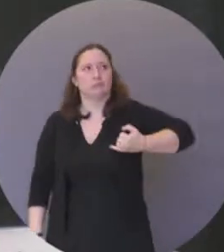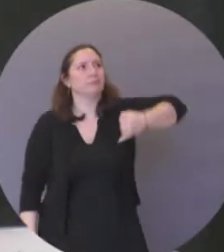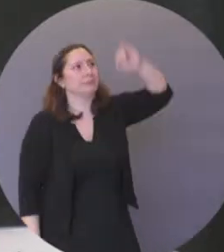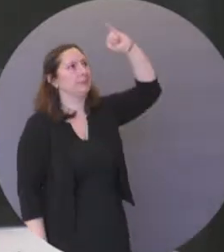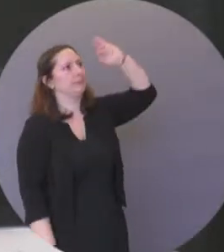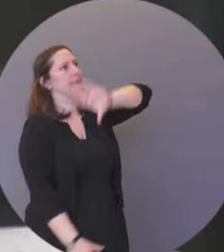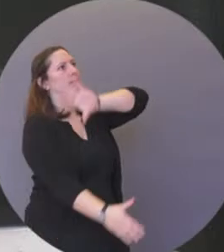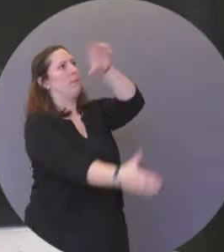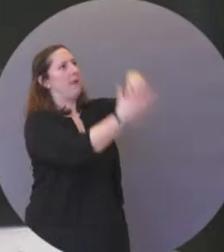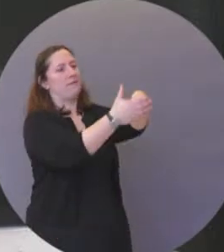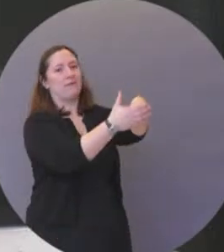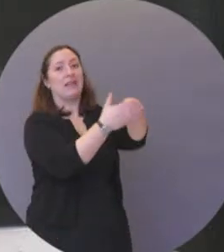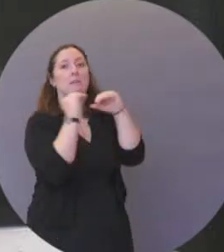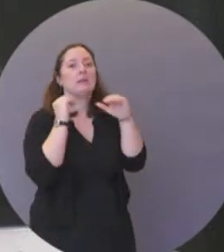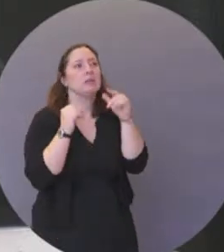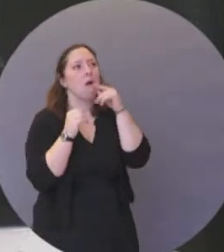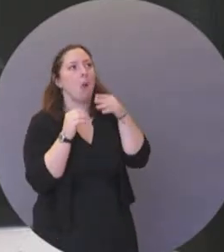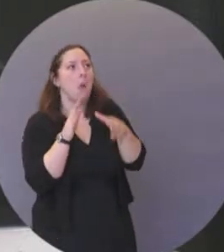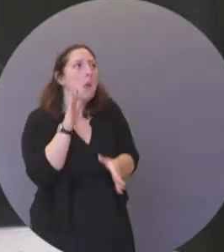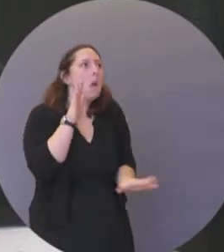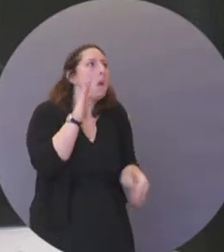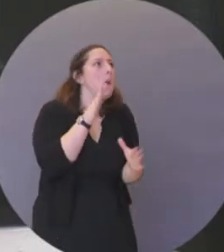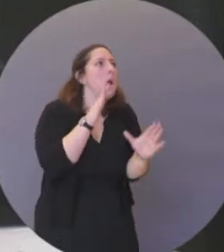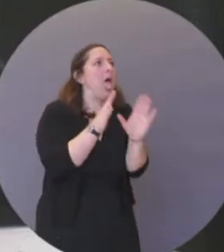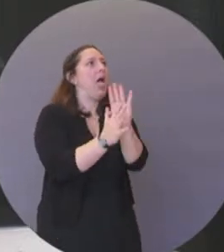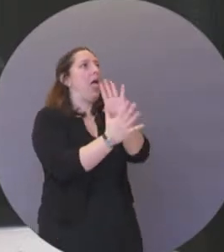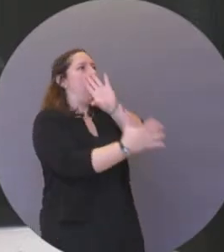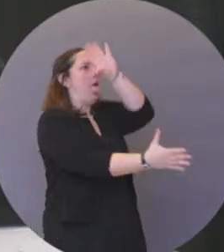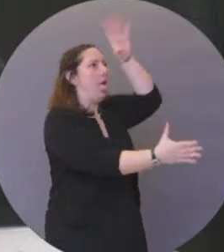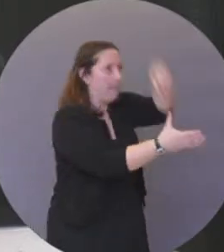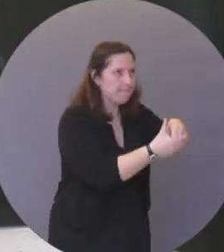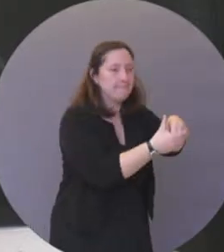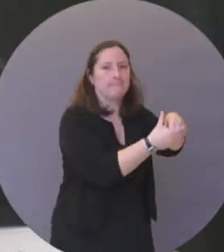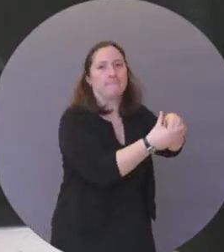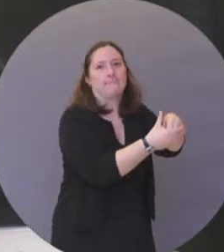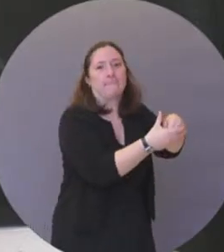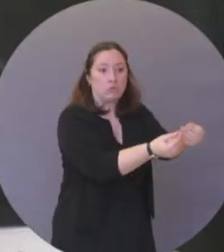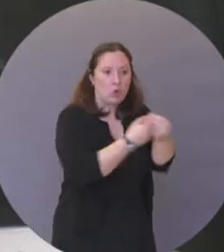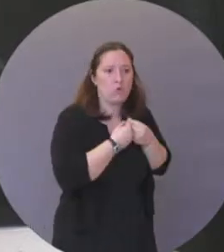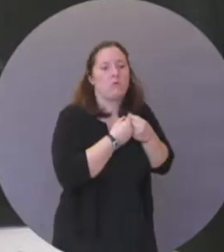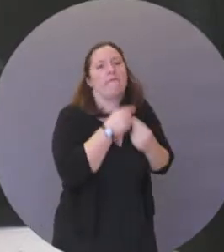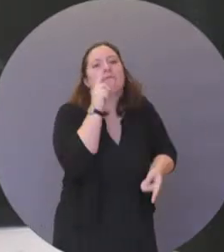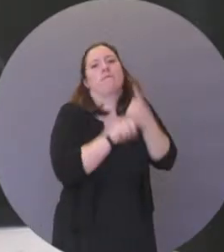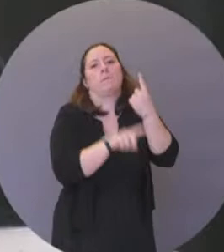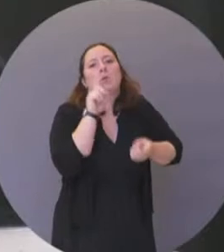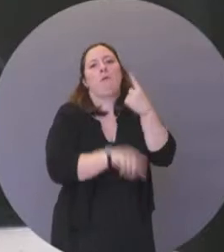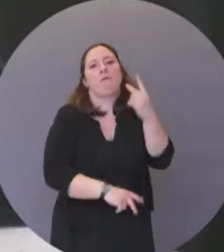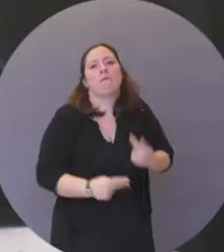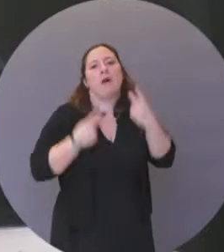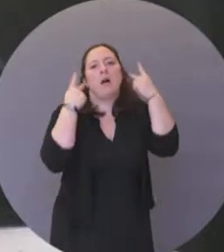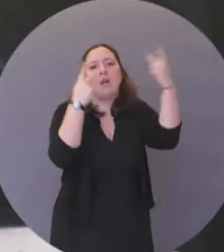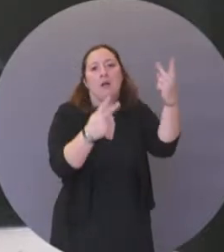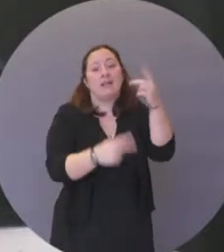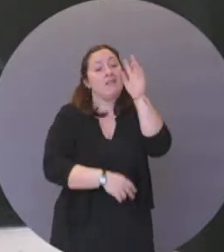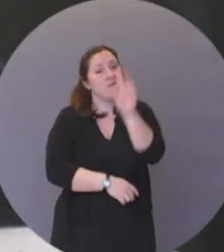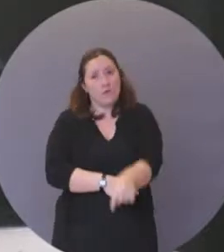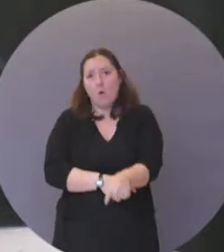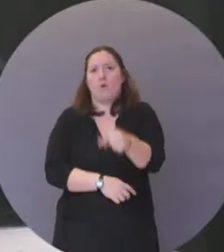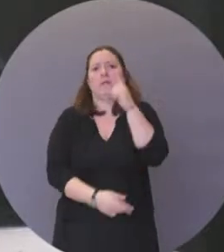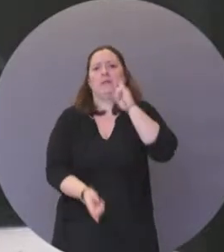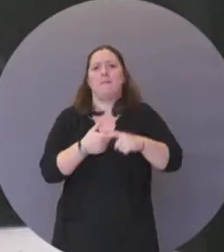la fenêtre d'avoir un strapantin je pense qu'à aujourd'hui ce qu'on veut c'est d'avoir une véritable place autour de la table sur ces politiques d'insertion